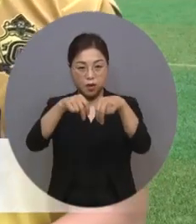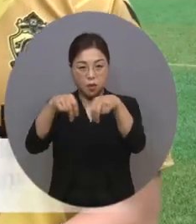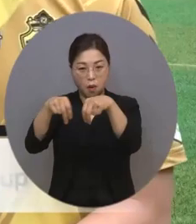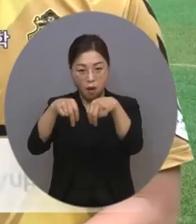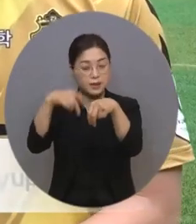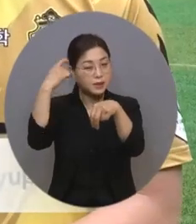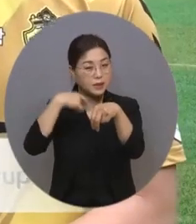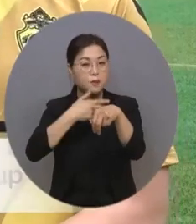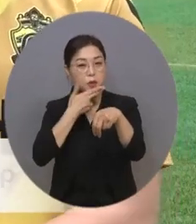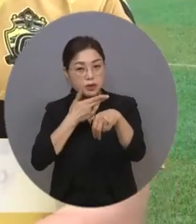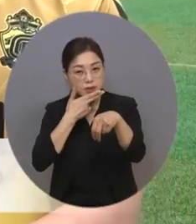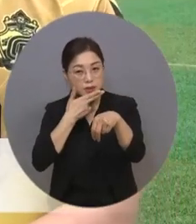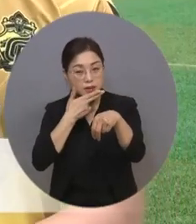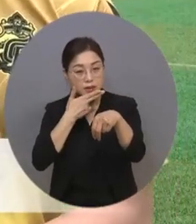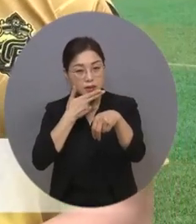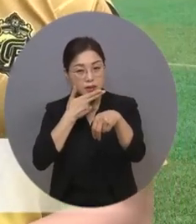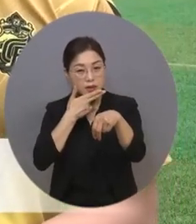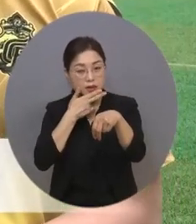거 상관없이 그냥